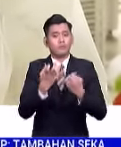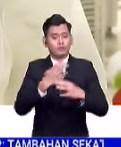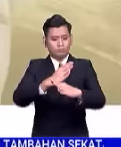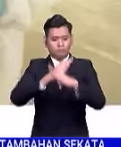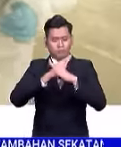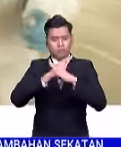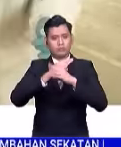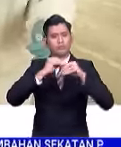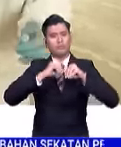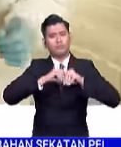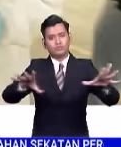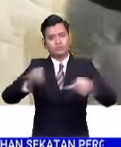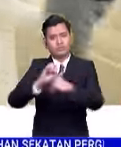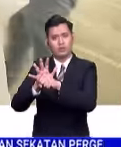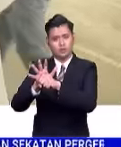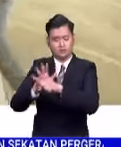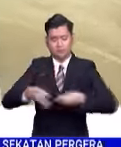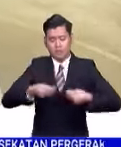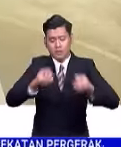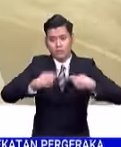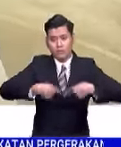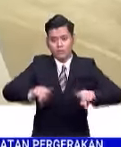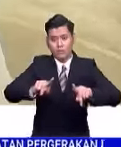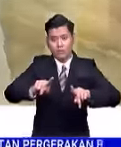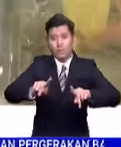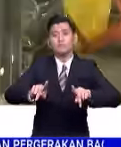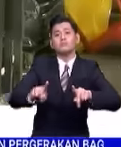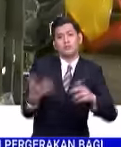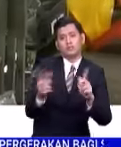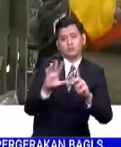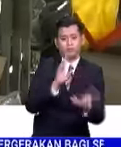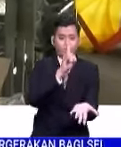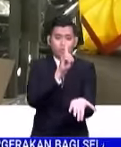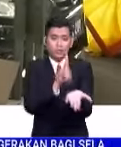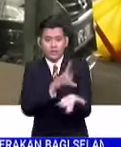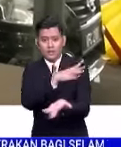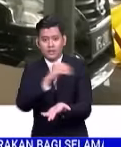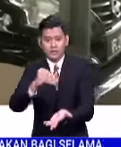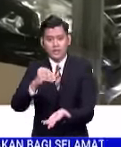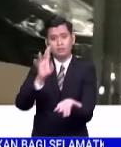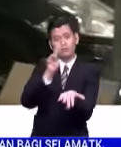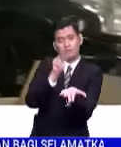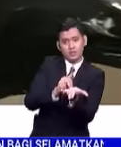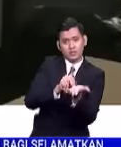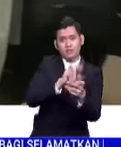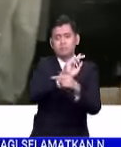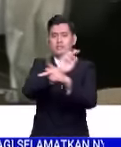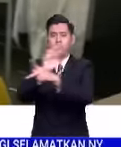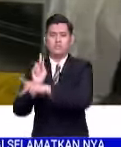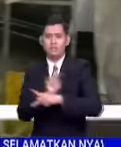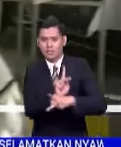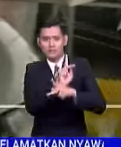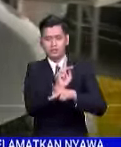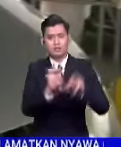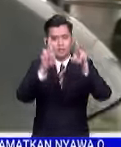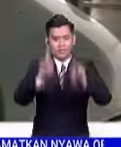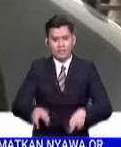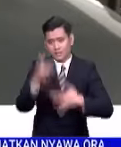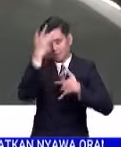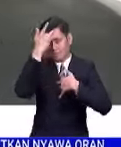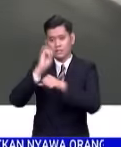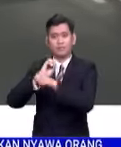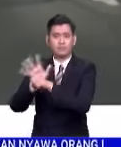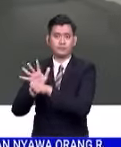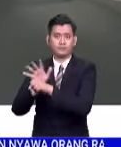kepada KKM merawat pesakit COVID-19. Dengan situasi sekarang, usahlah kita menjadi rakyat